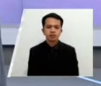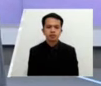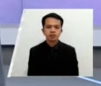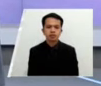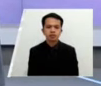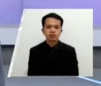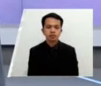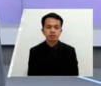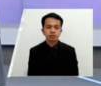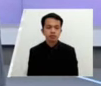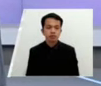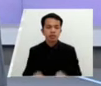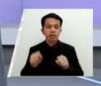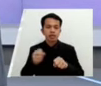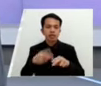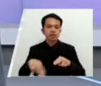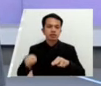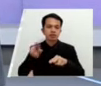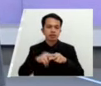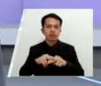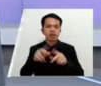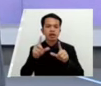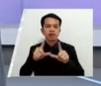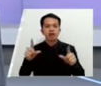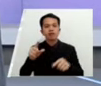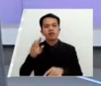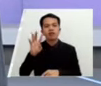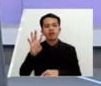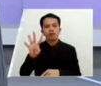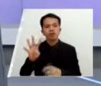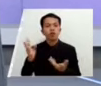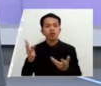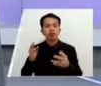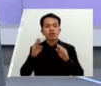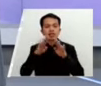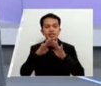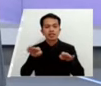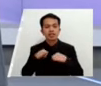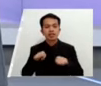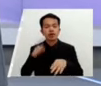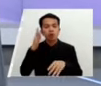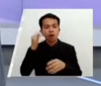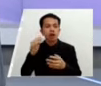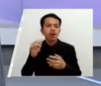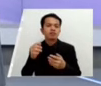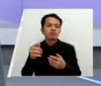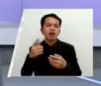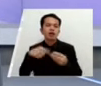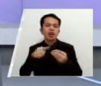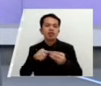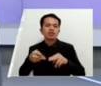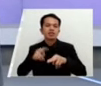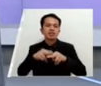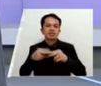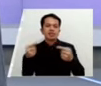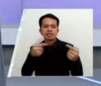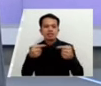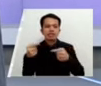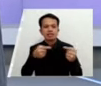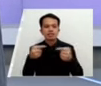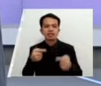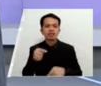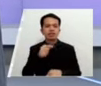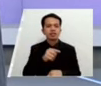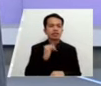Posible pong itaas ang alert level 4 sa Lebanon sakaling kailanganin ang mandatory repatriation sa gitna ng tumataas na tensyon sa pagitan ng Israel